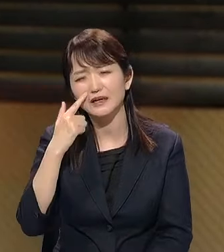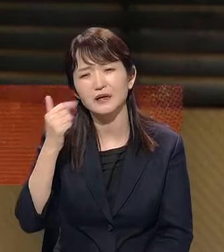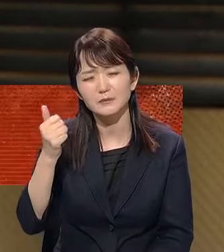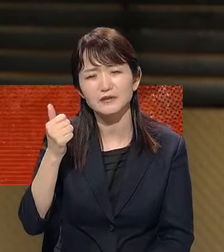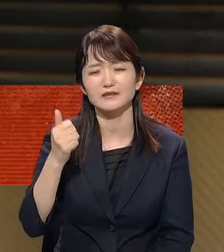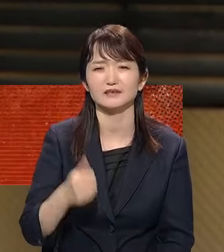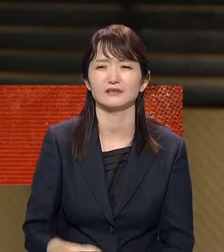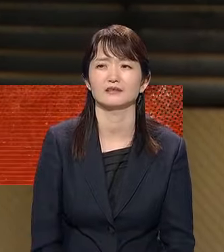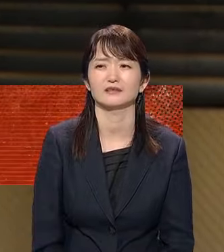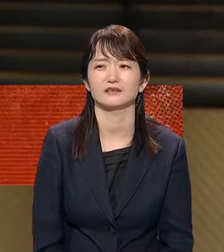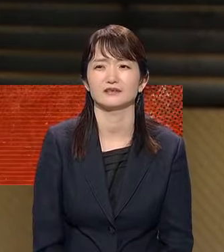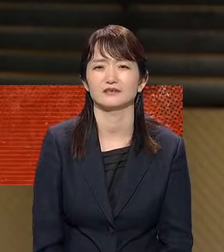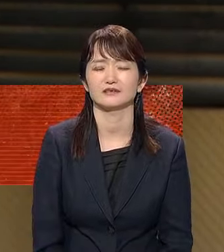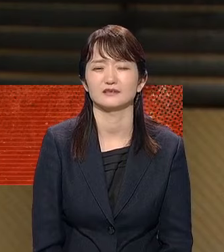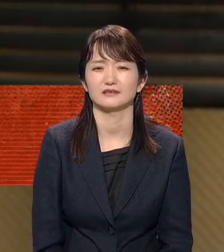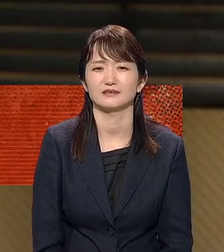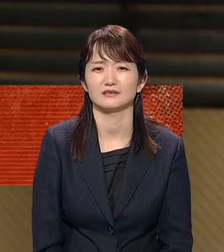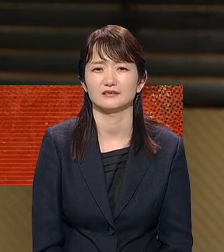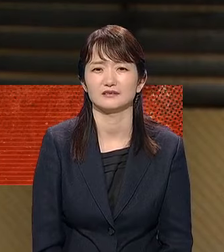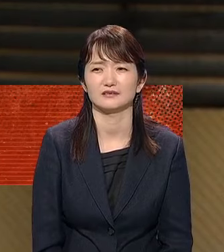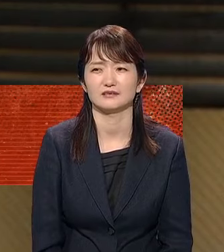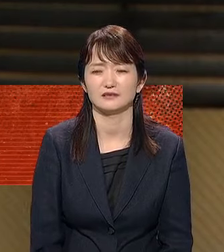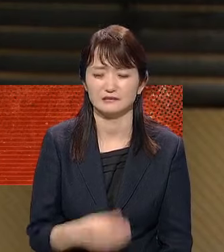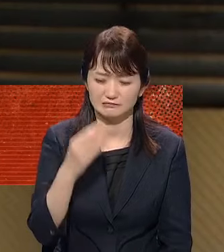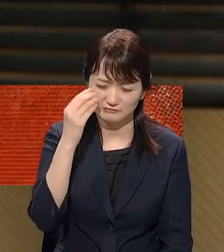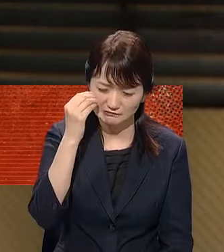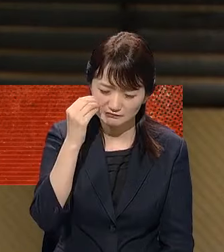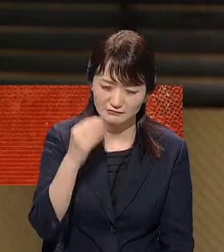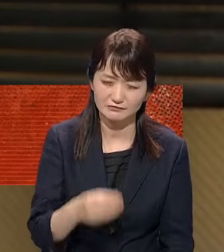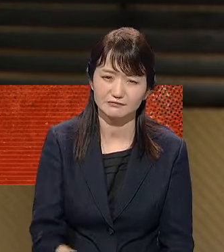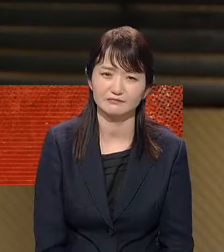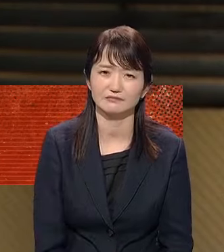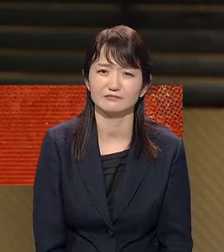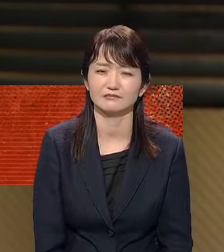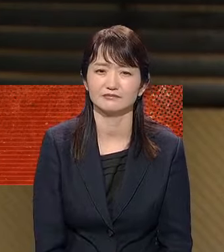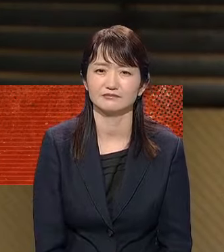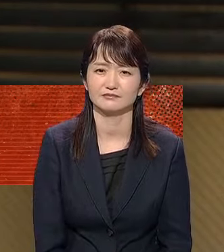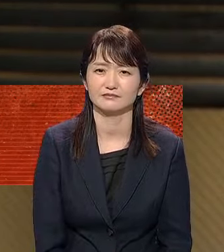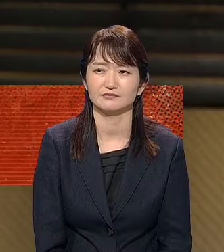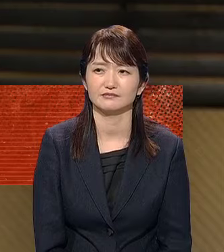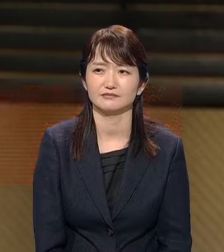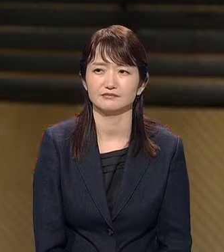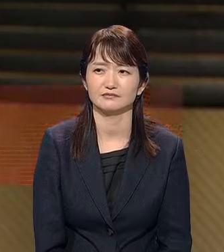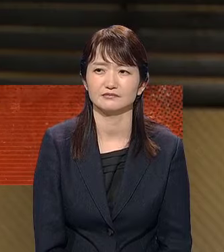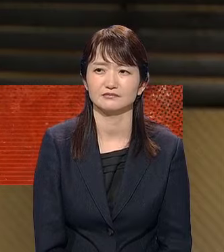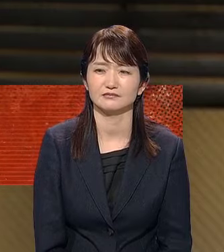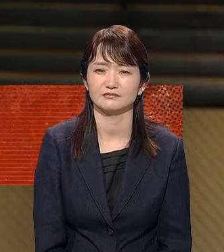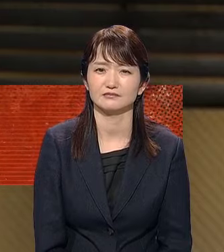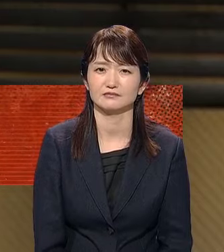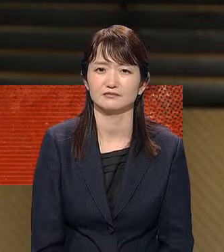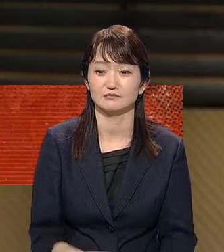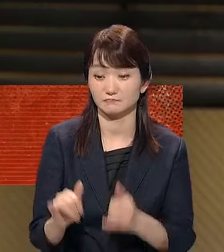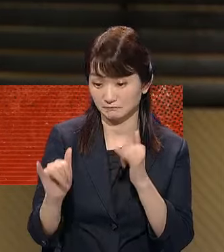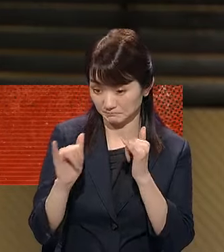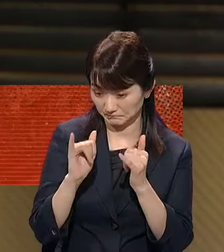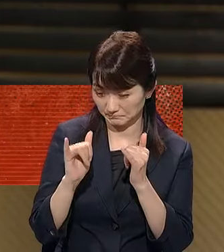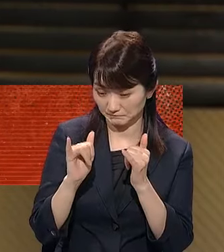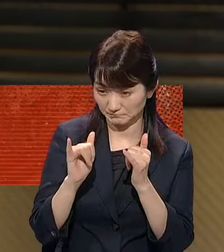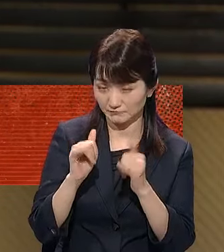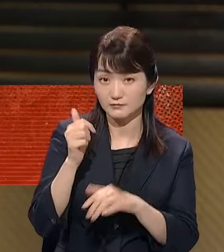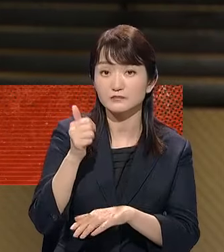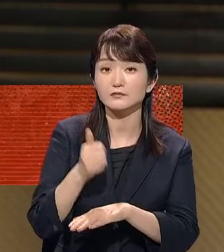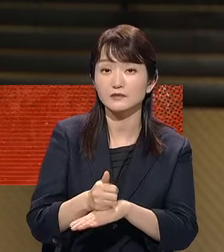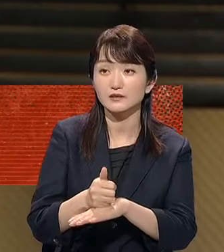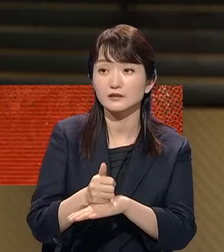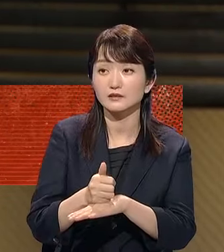갔다리 그러지 않지요, 그죠? 참 이상하긴 이상한데 이 본인이 저희 제작진이 이게 통화가 좀 닿았습니다. 나중에